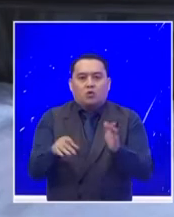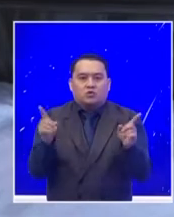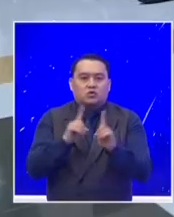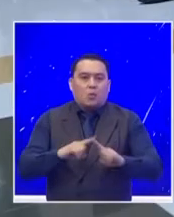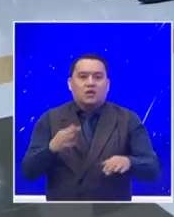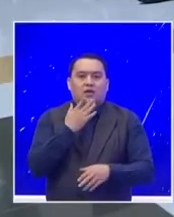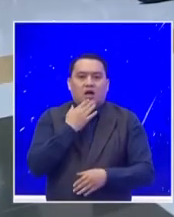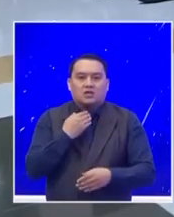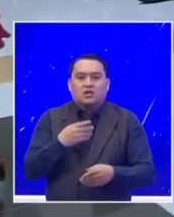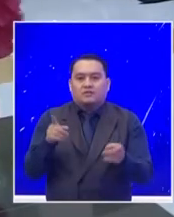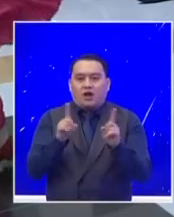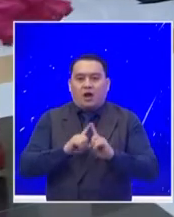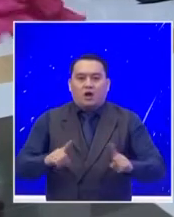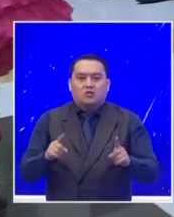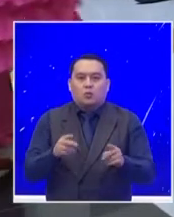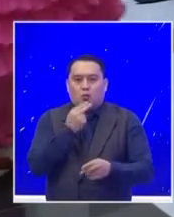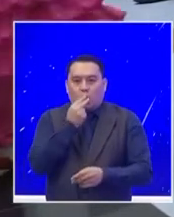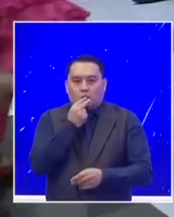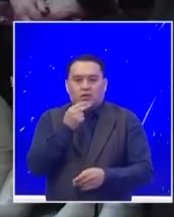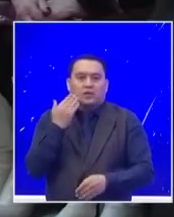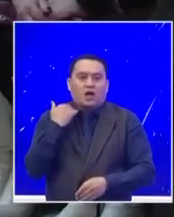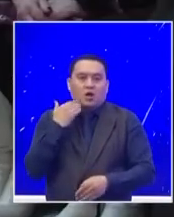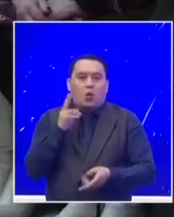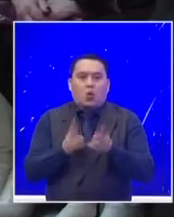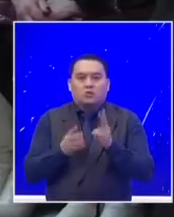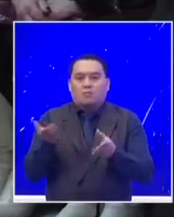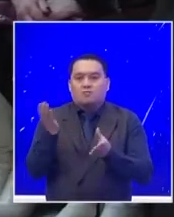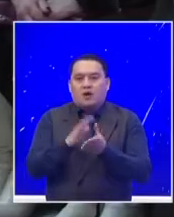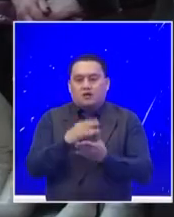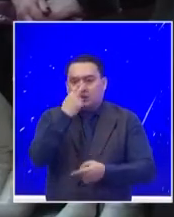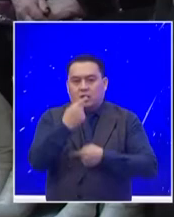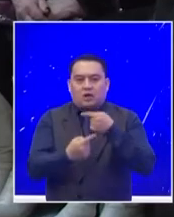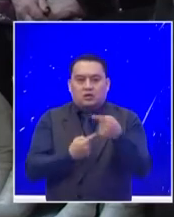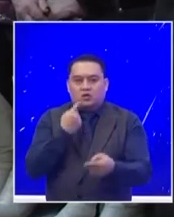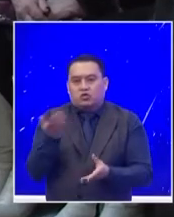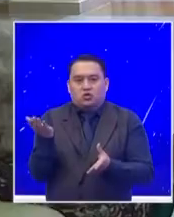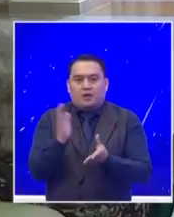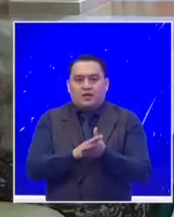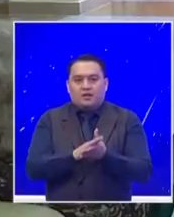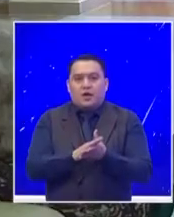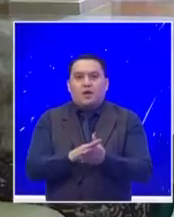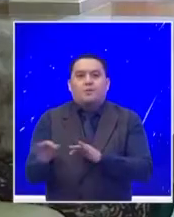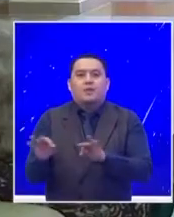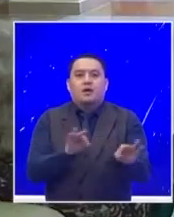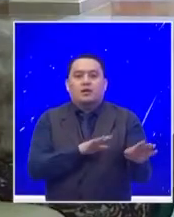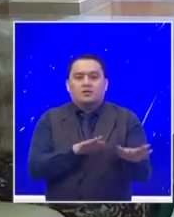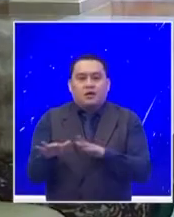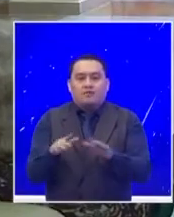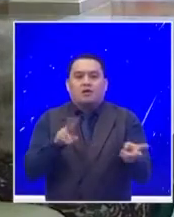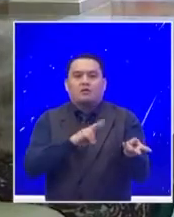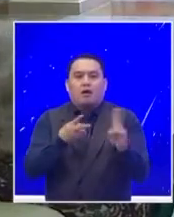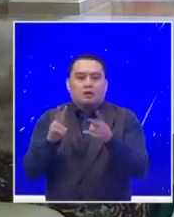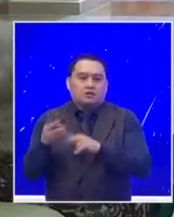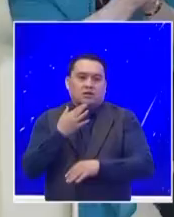особого национального колорита, отведать блюда татарской кухни и познакомиться с их традициями. Сопровождали праздник зажигательные танцы